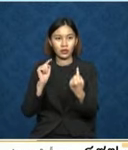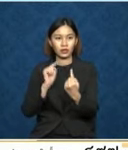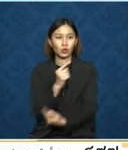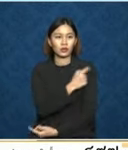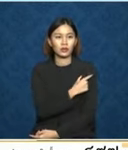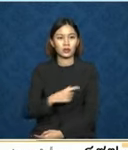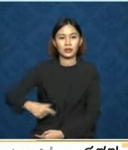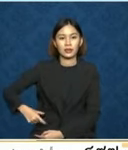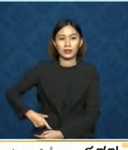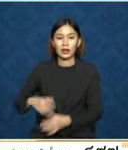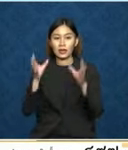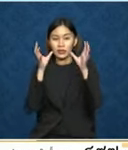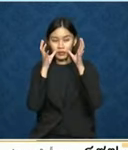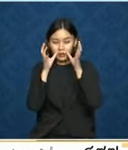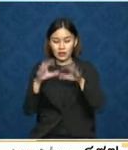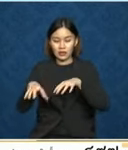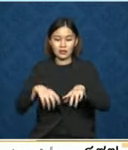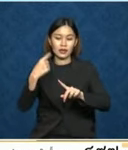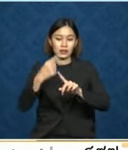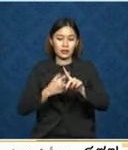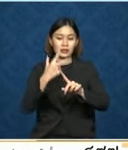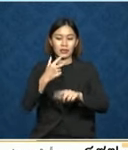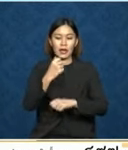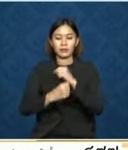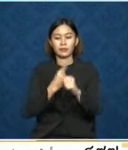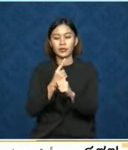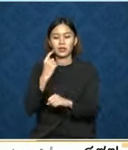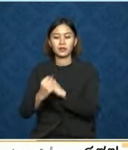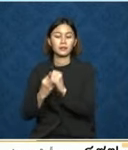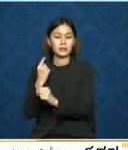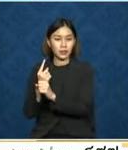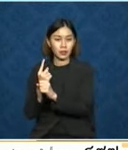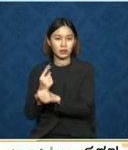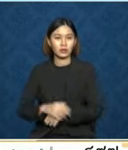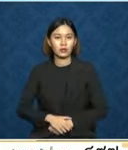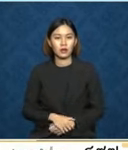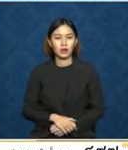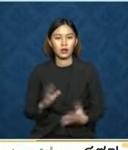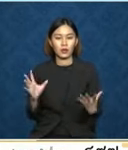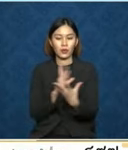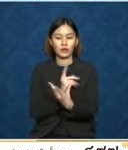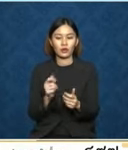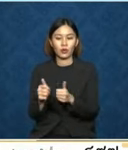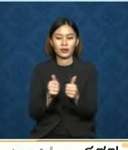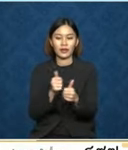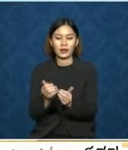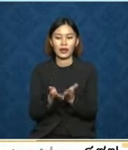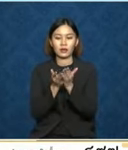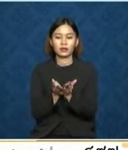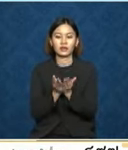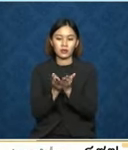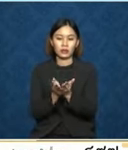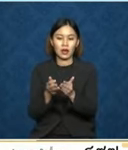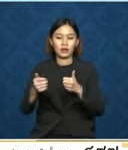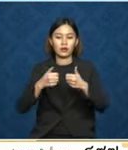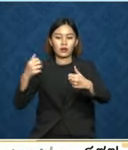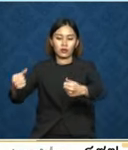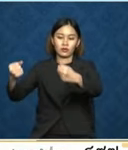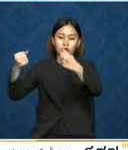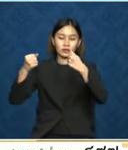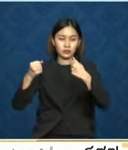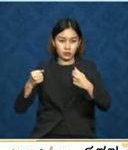วัดโพธิ์ประทับช้างจัดขึ้นเดือนมีนาคมของทุกปีครับประเพณีแข่งเรือยาวชิงถ้วยพระราชทานพระบาทสมเด็จ